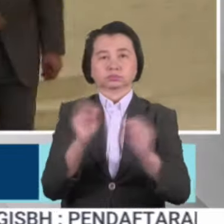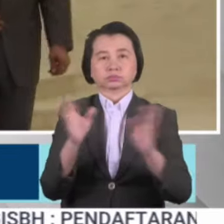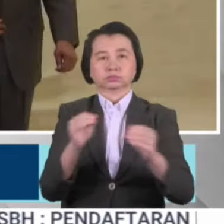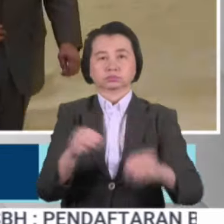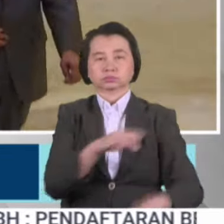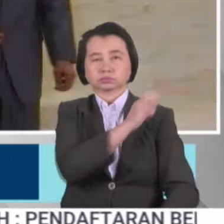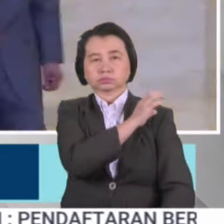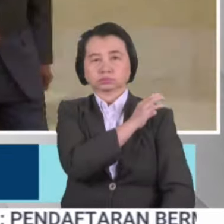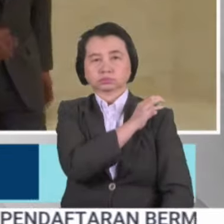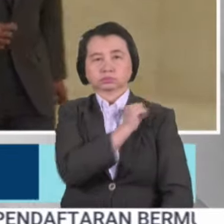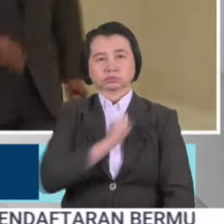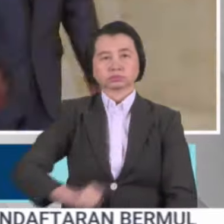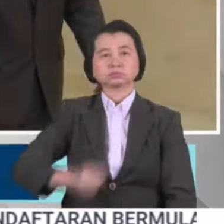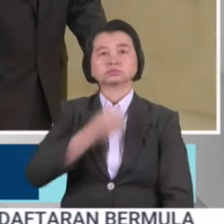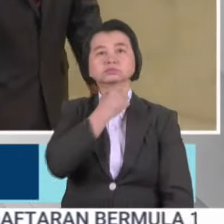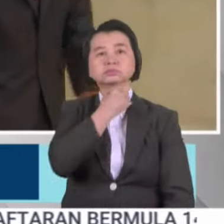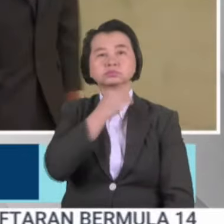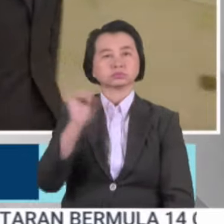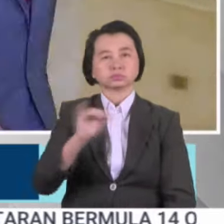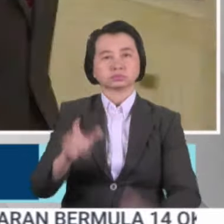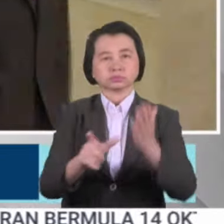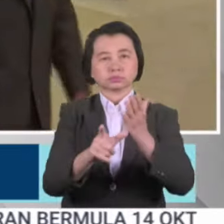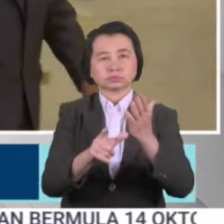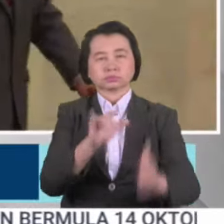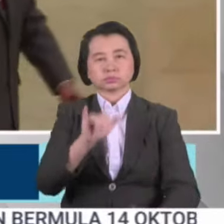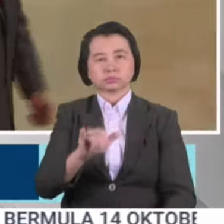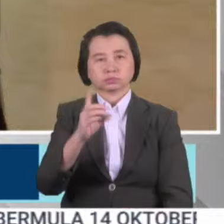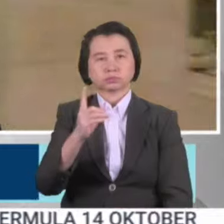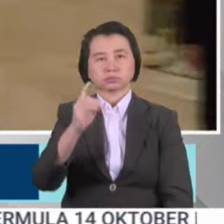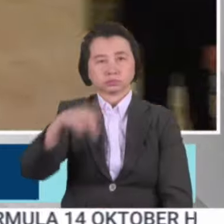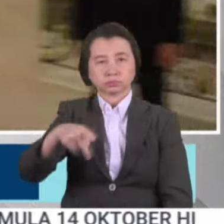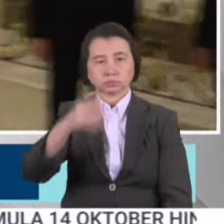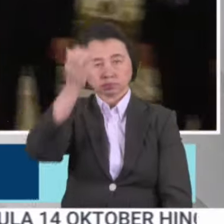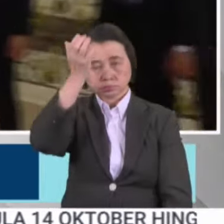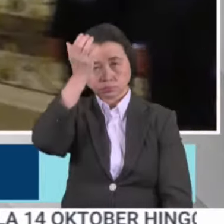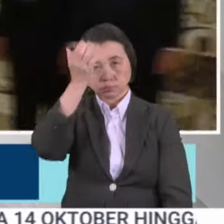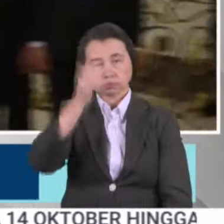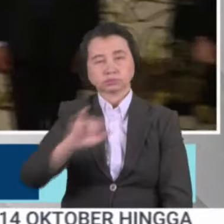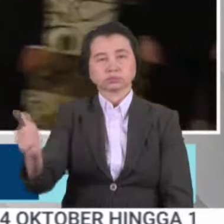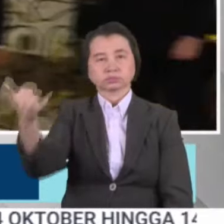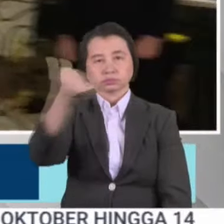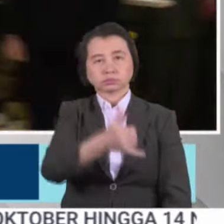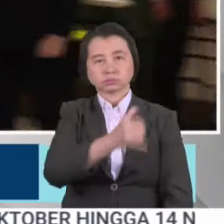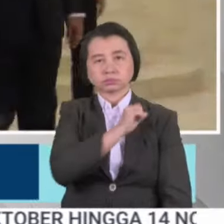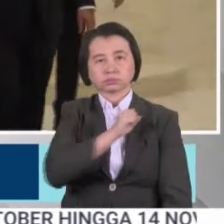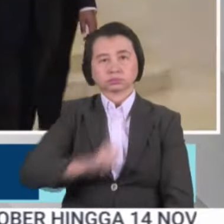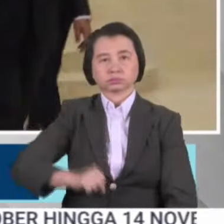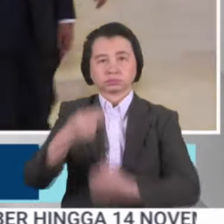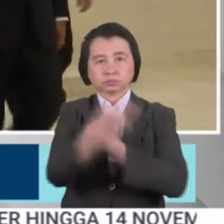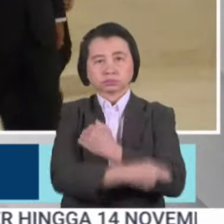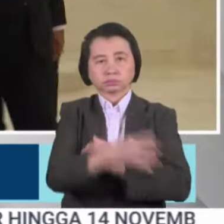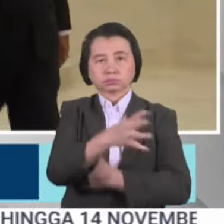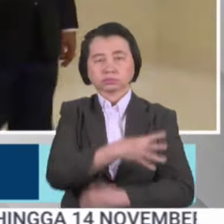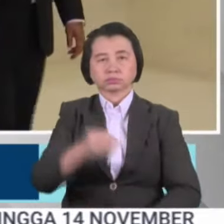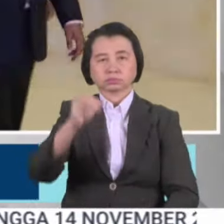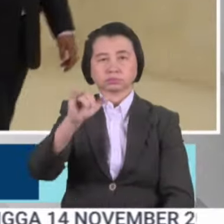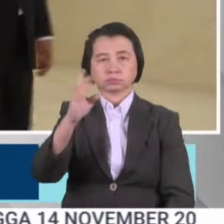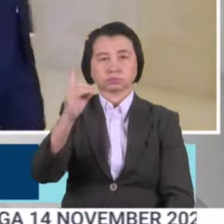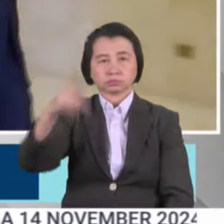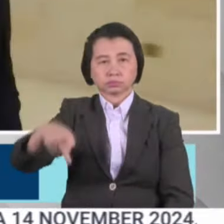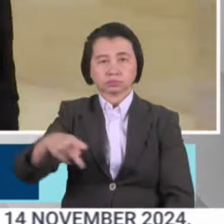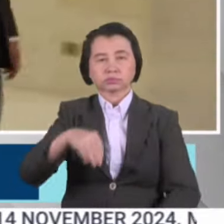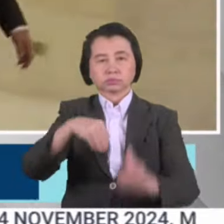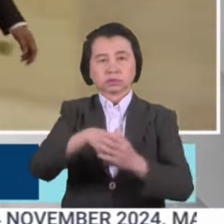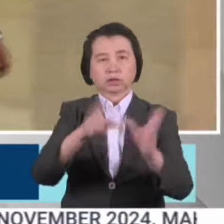berkenaan dipengerusikan Sultan Perak yang juga timbalan Yang di-Pertuan Agong. Turut berangkat Sultan-Sultan Negeri dan Yang di-Pertuan Negeri.